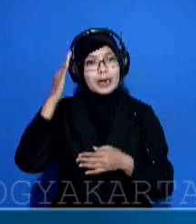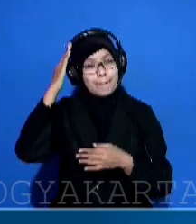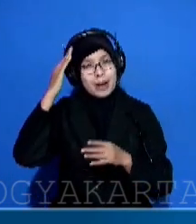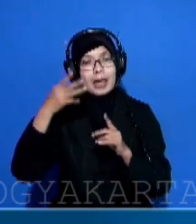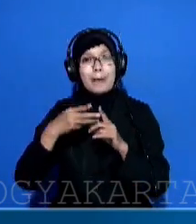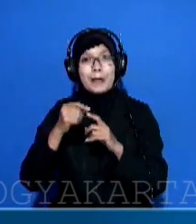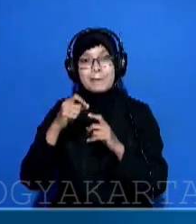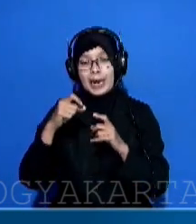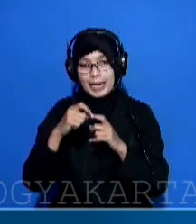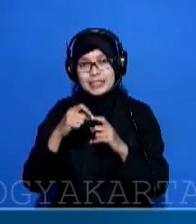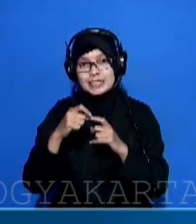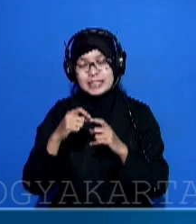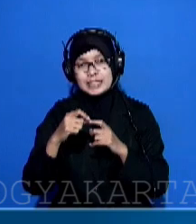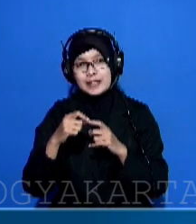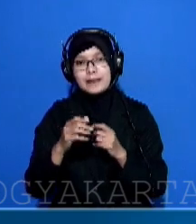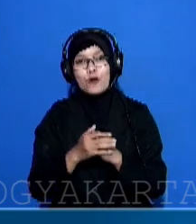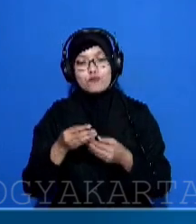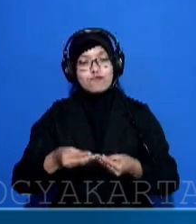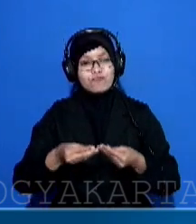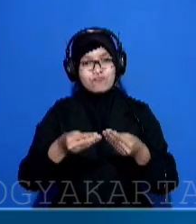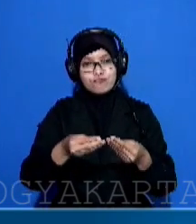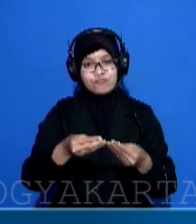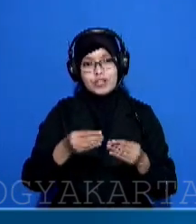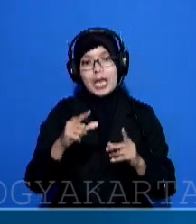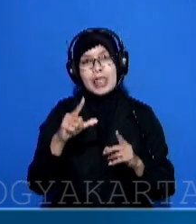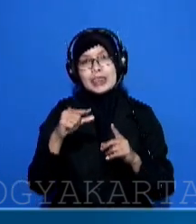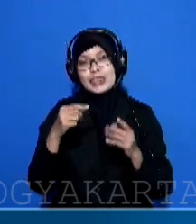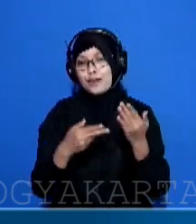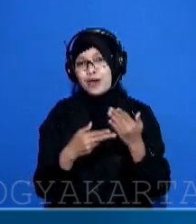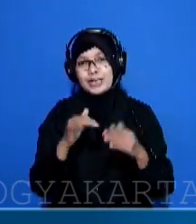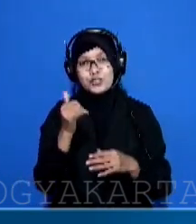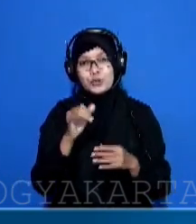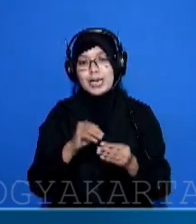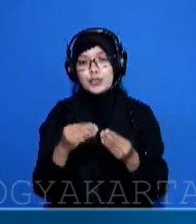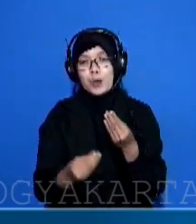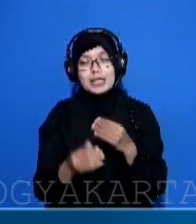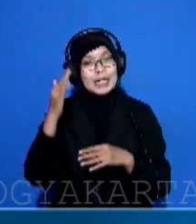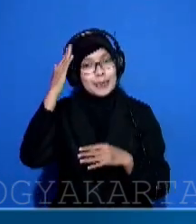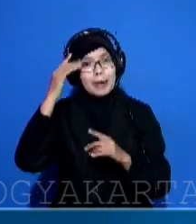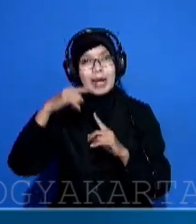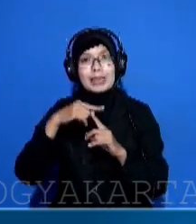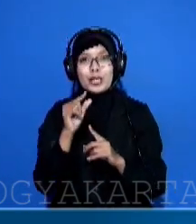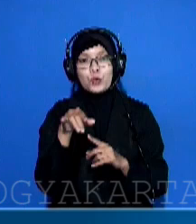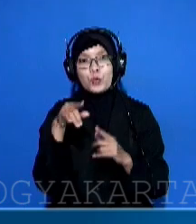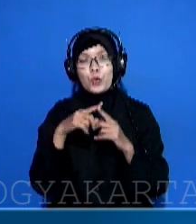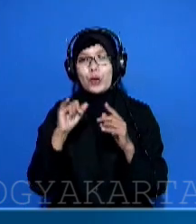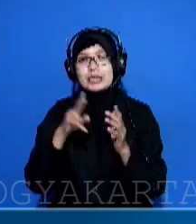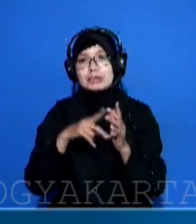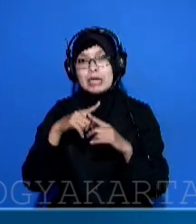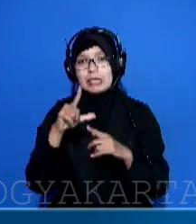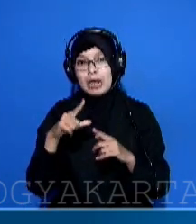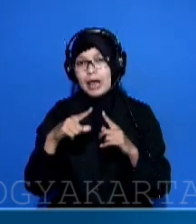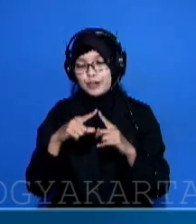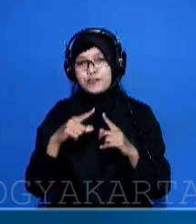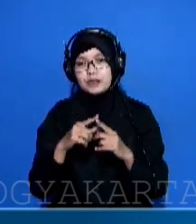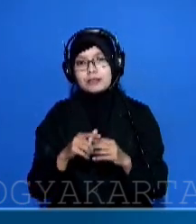bpsdiy herum fajwati kepada J yang diwakili kepala tatausahaainal ar untuk